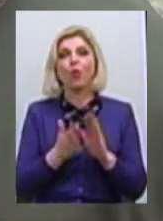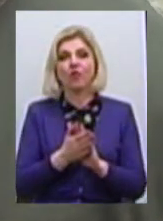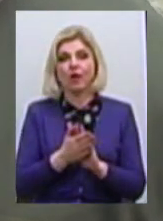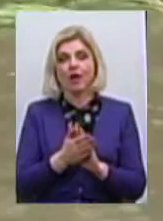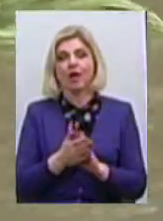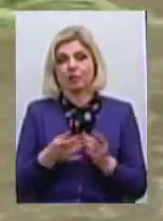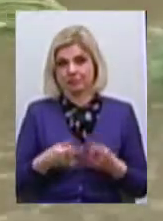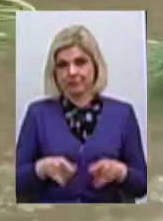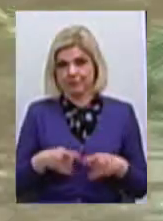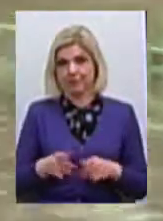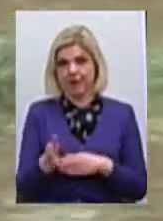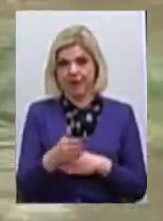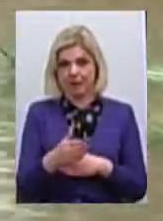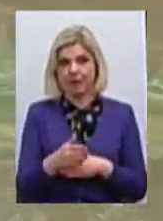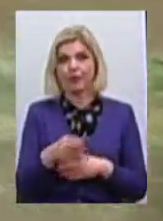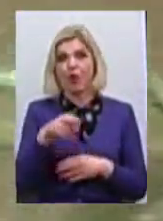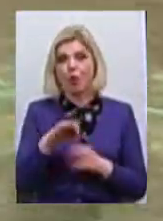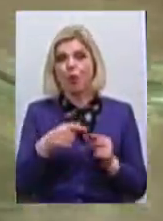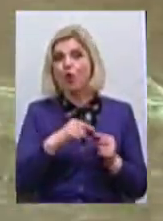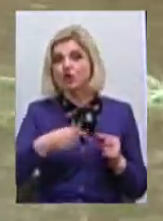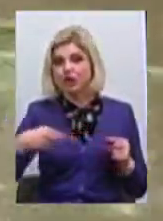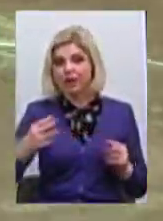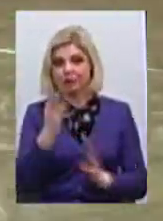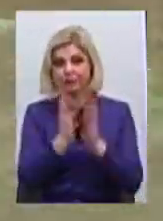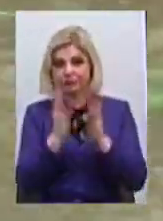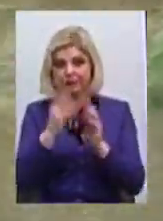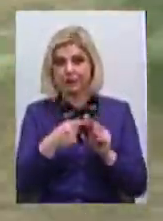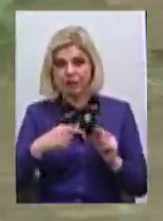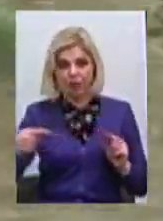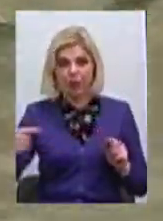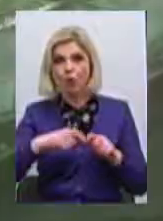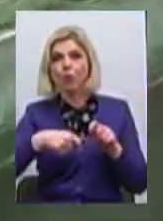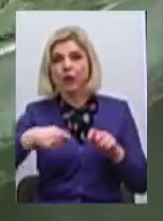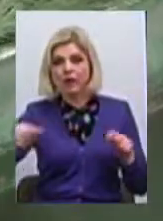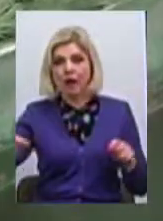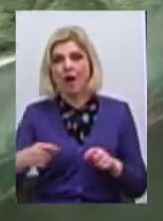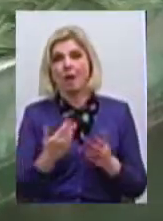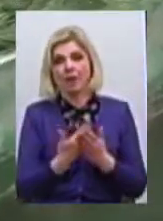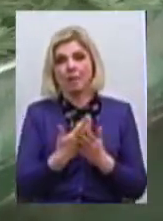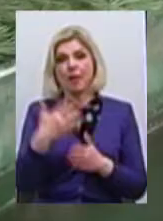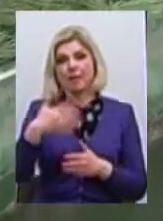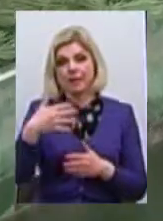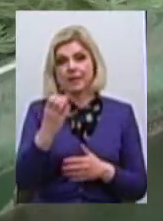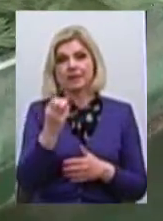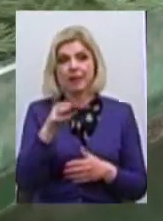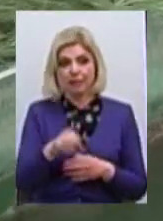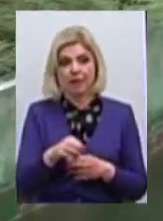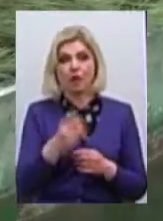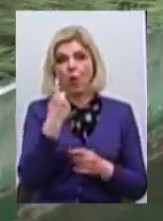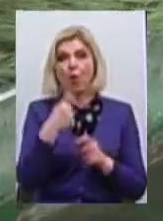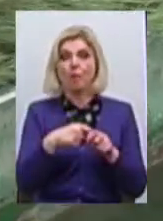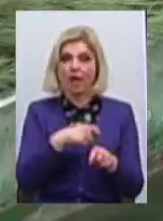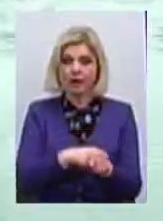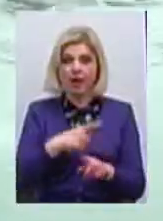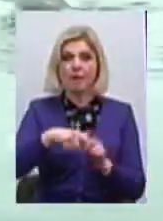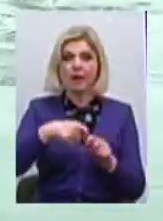нересту. Вздовж лінії очерету простягається мотузка з буями, до якої з інтервалом від 50 см до метру